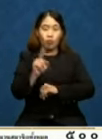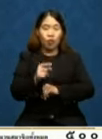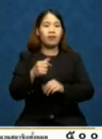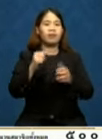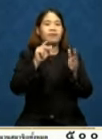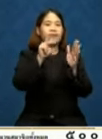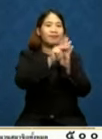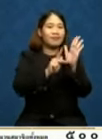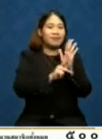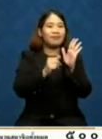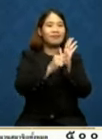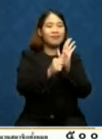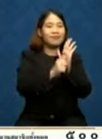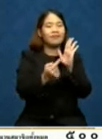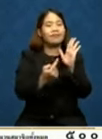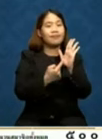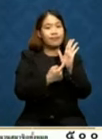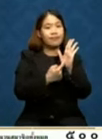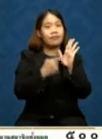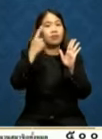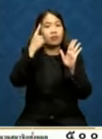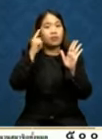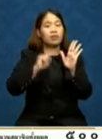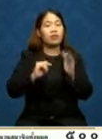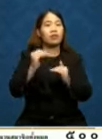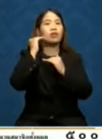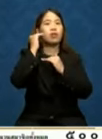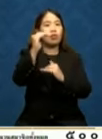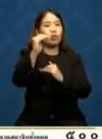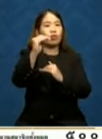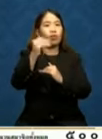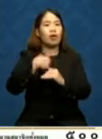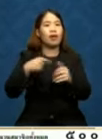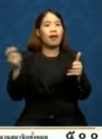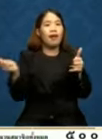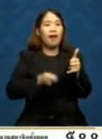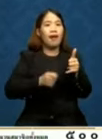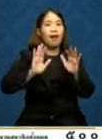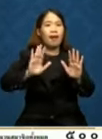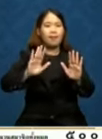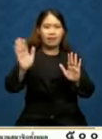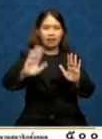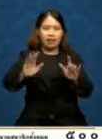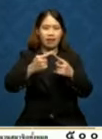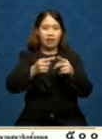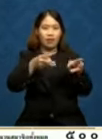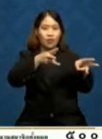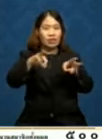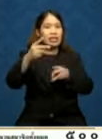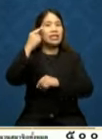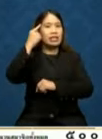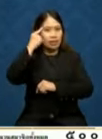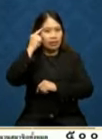ก้ไขกฎหมายครั้งนี้มิได้กำหนดห้ามการลงโทษแต่เป็นการปรับวิธีคิ